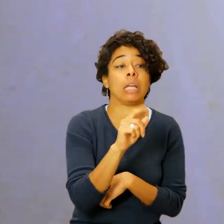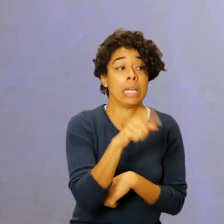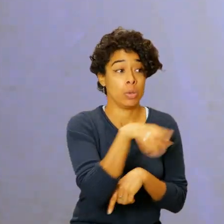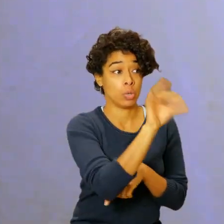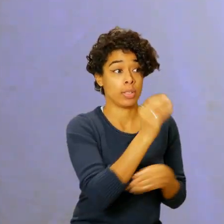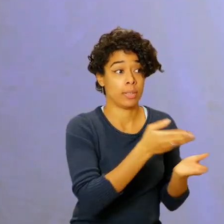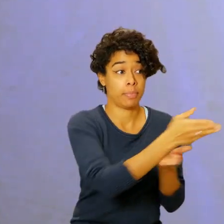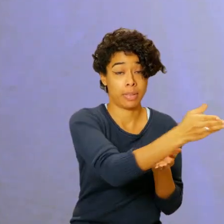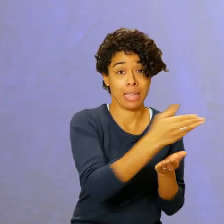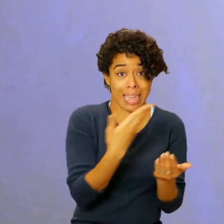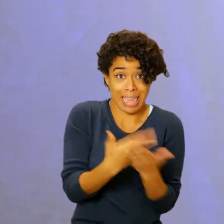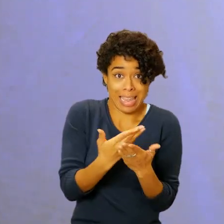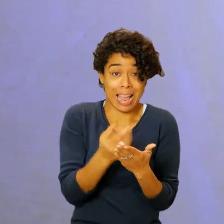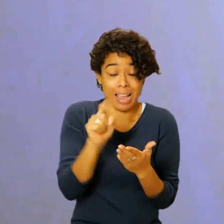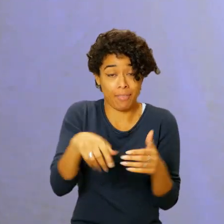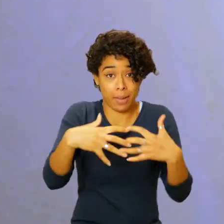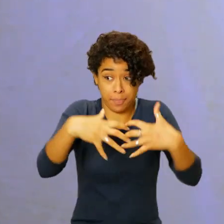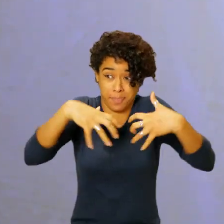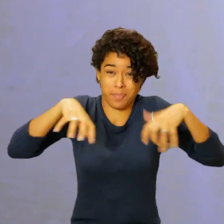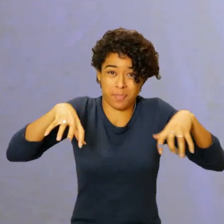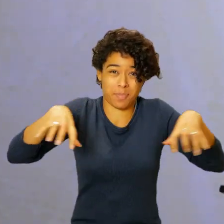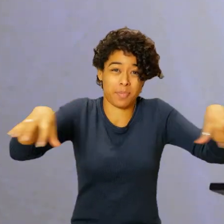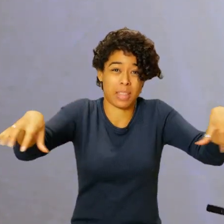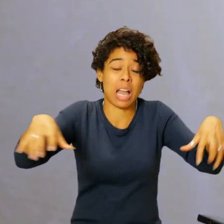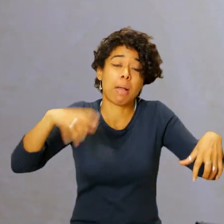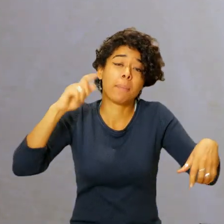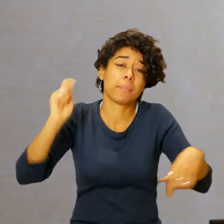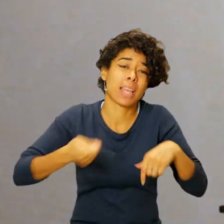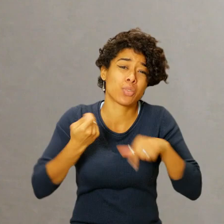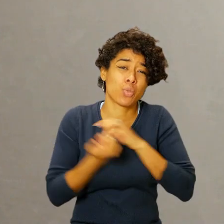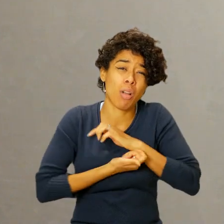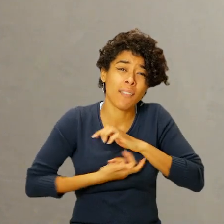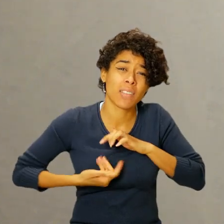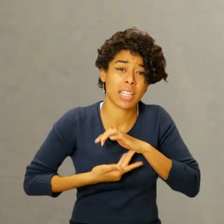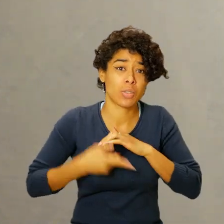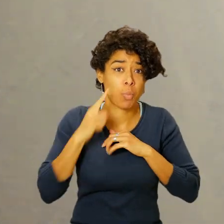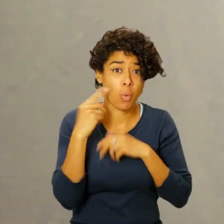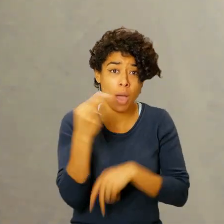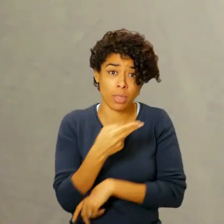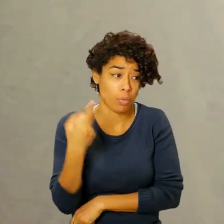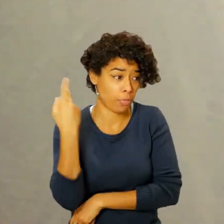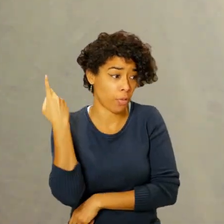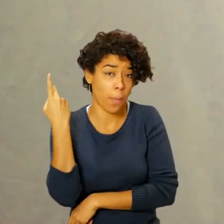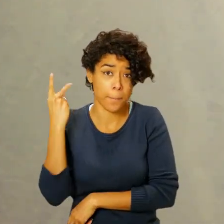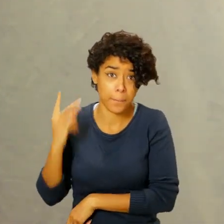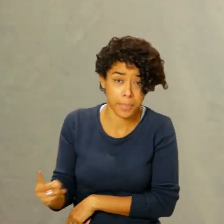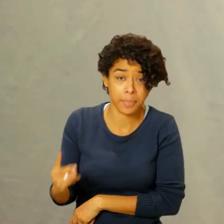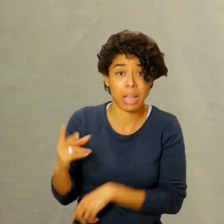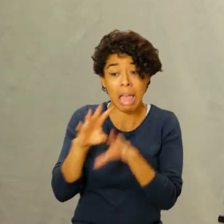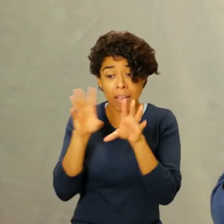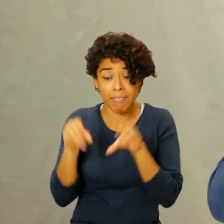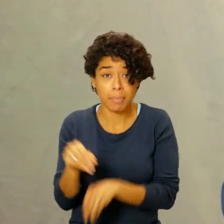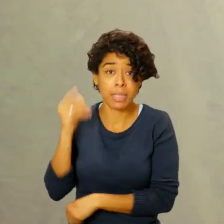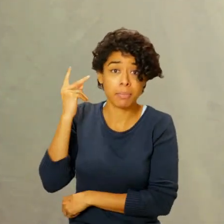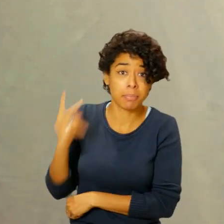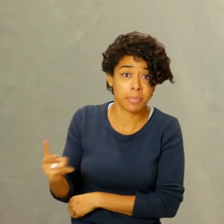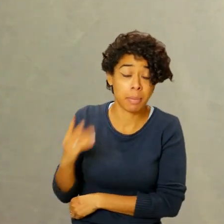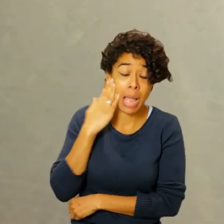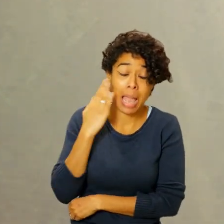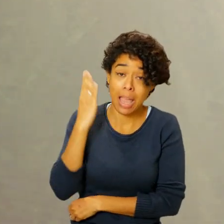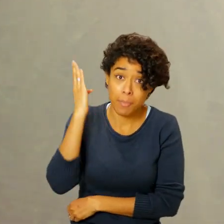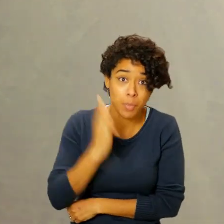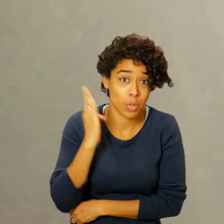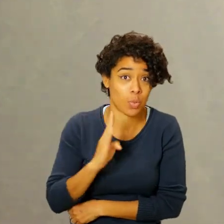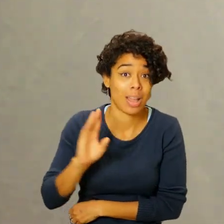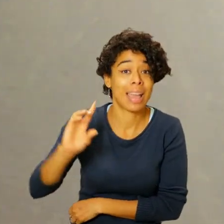à partir de ce moment-là. Et ça a dû être un moment de frustration parce que c'était son neveu, parce que c'était sa famille. Mais c'était une nécessité